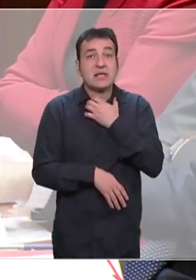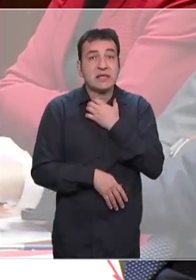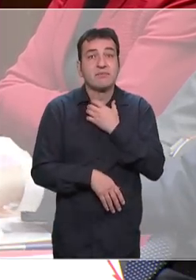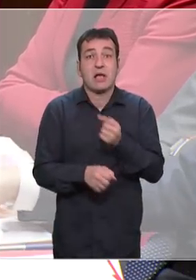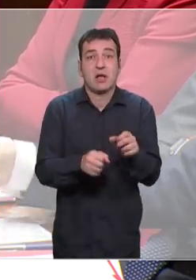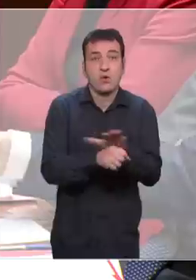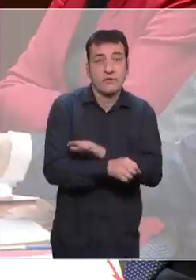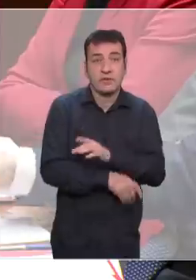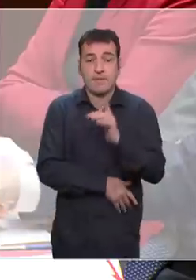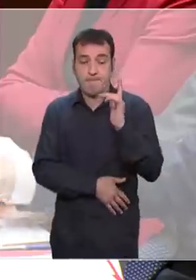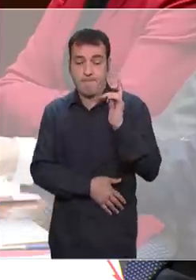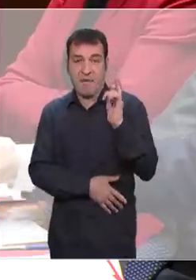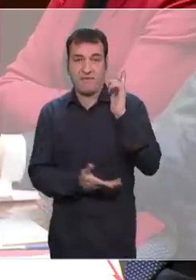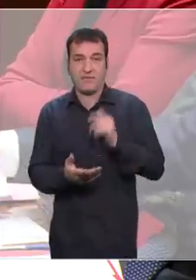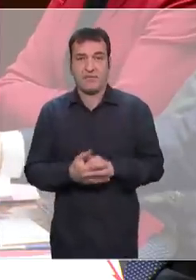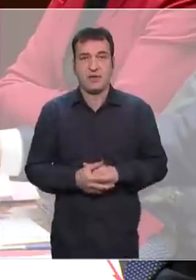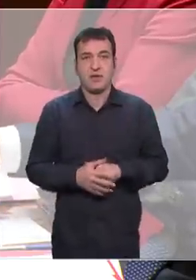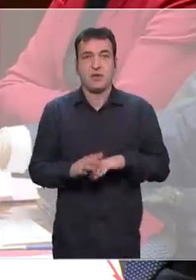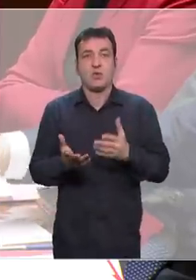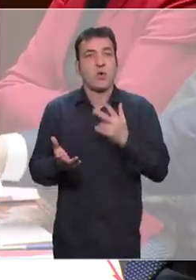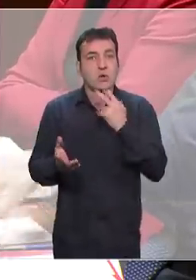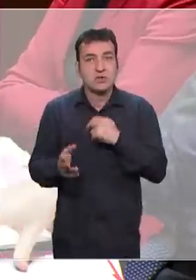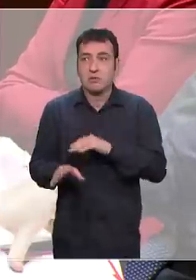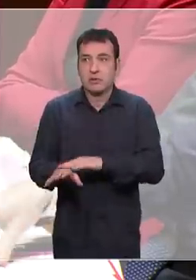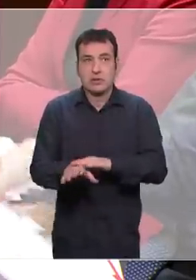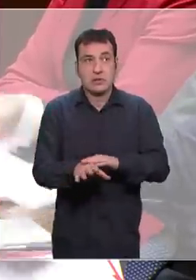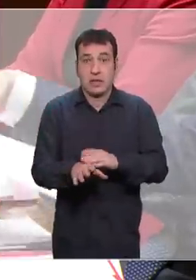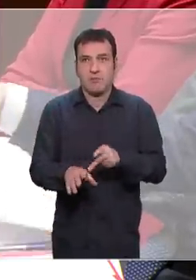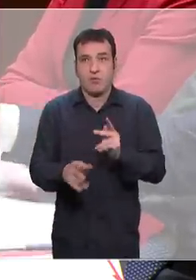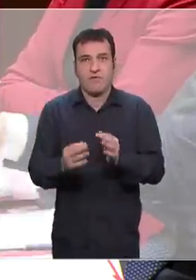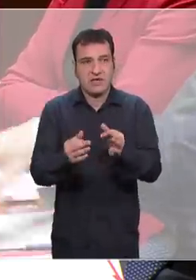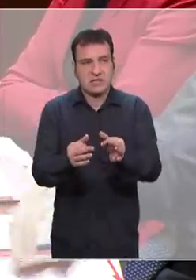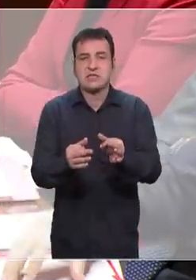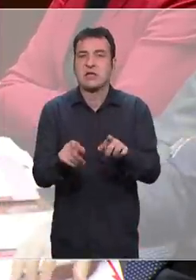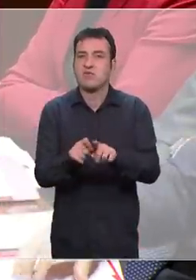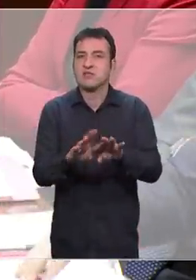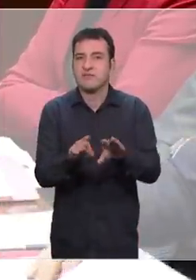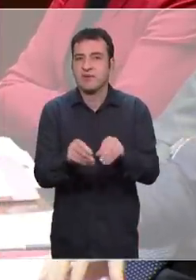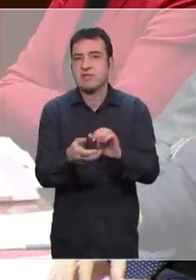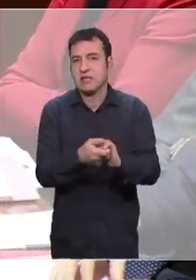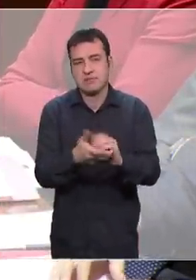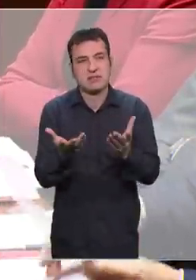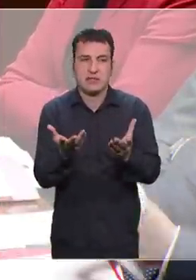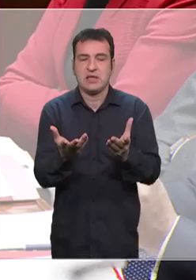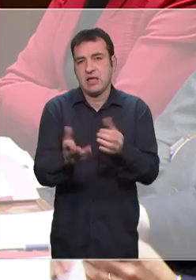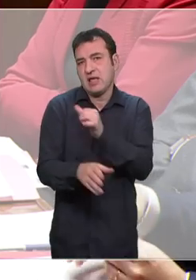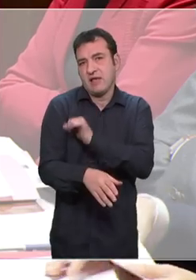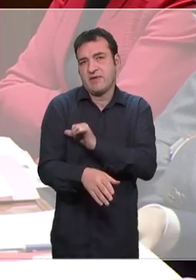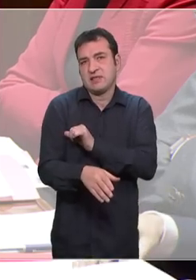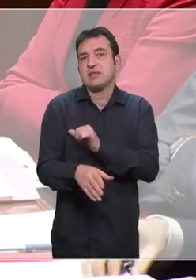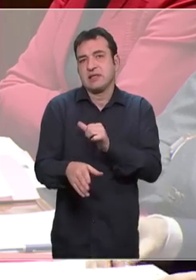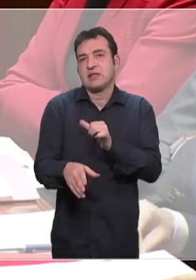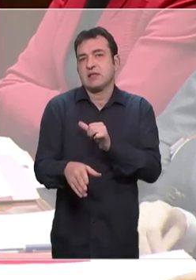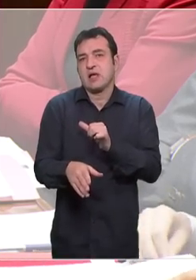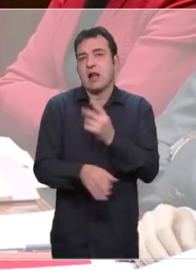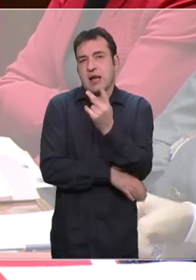Covid ont débuté. J'invite tous nos concitoyens les plus fragiles et ceux qui les entourent à se vacciner contre ces deux maladies. Et j'espère, mesdames et messieurs les